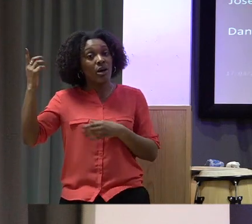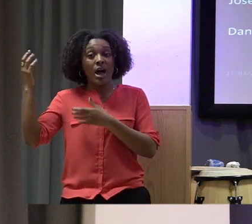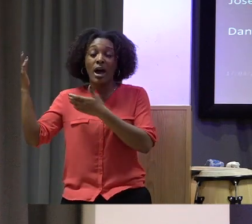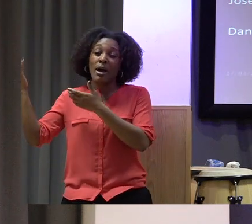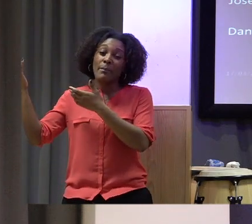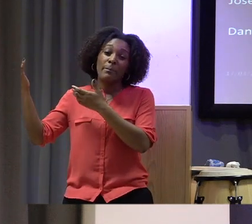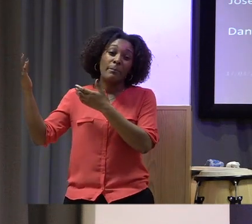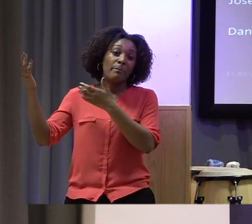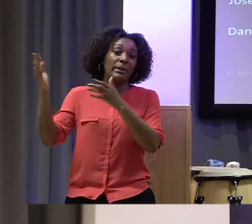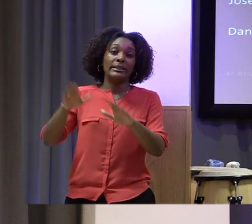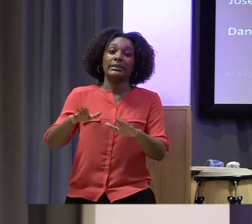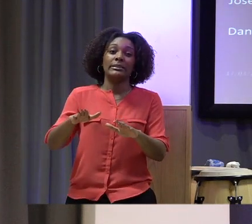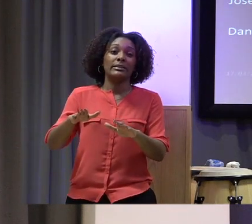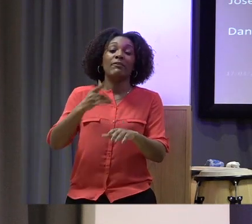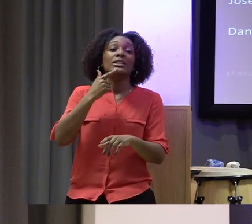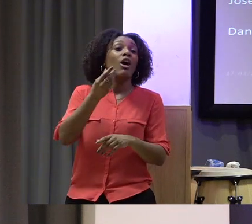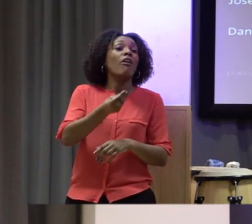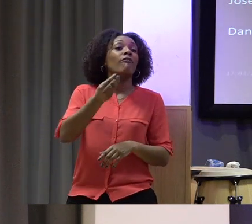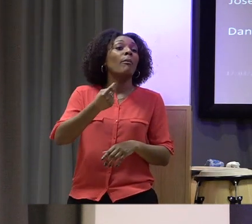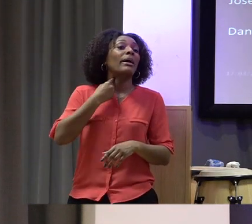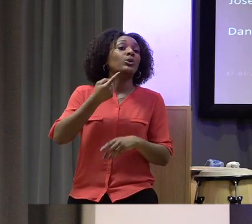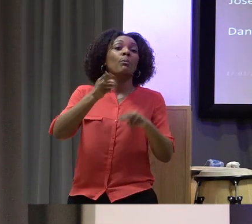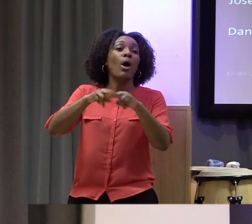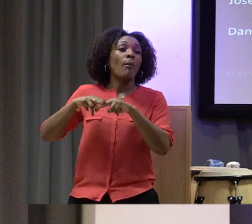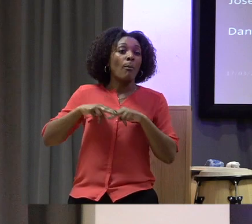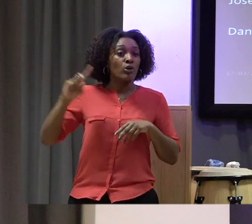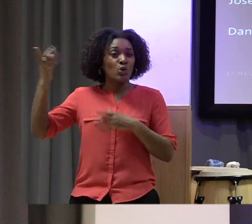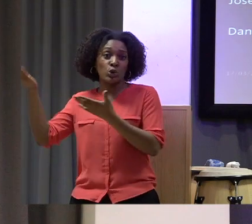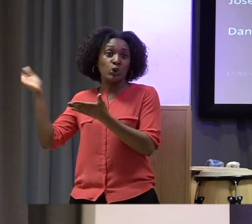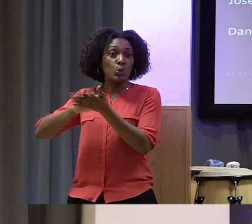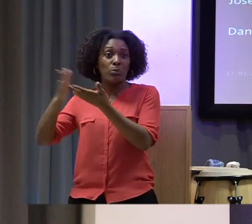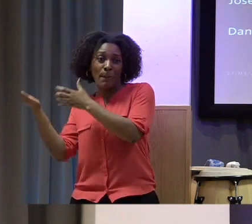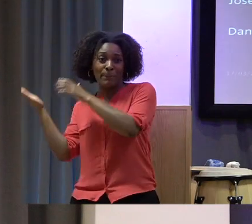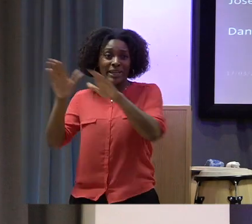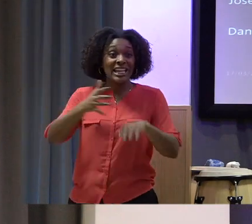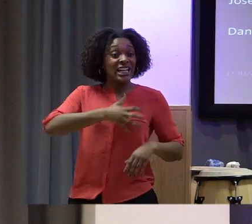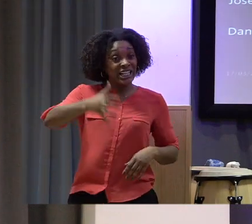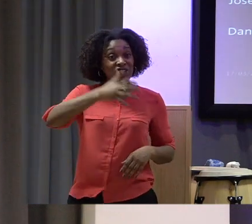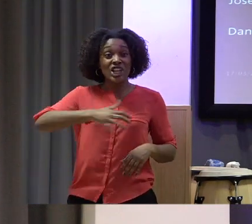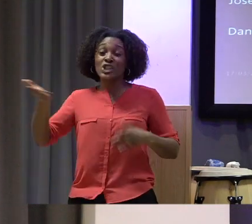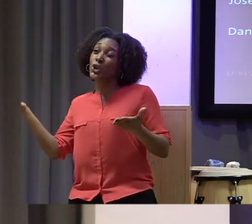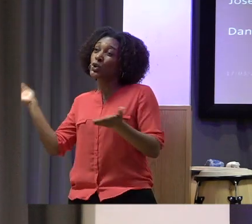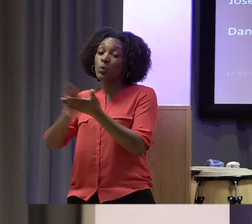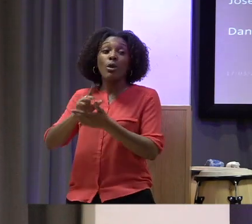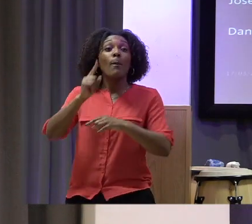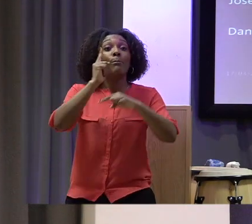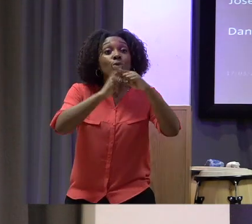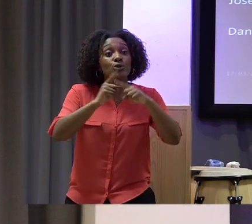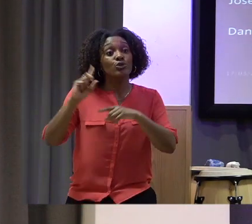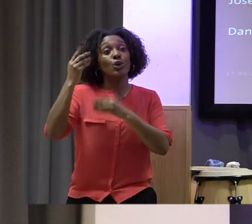par rapport à ses enfants, ce qu'il avait déjà avant, et 2 fois les richesses qu'il avait, mais il a reçu une longue vie.